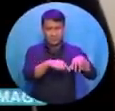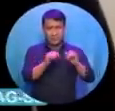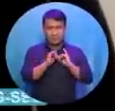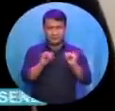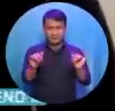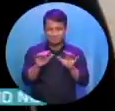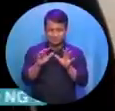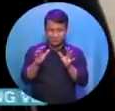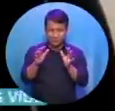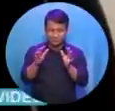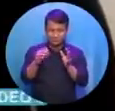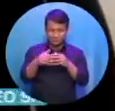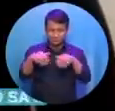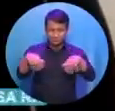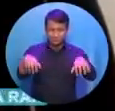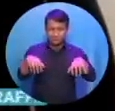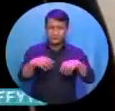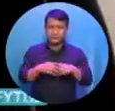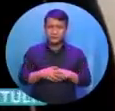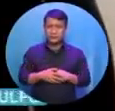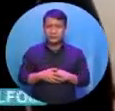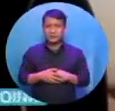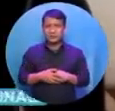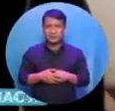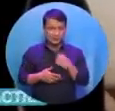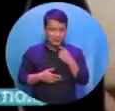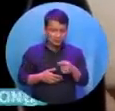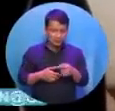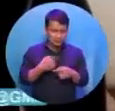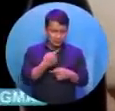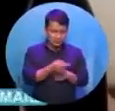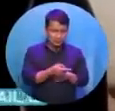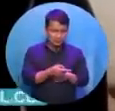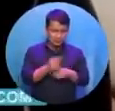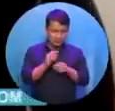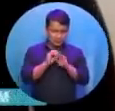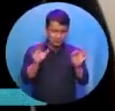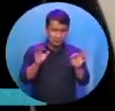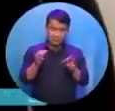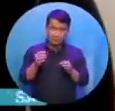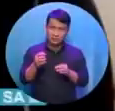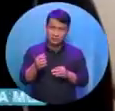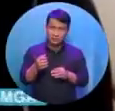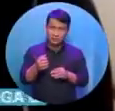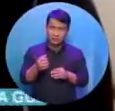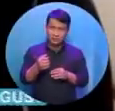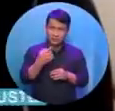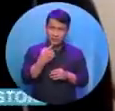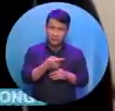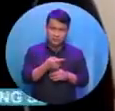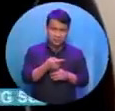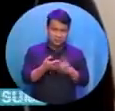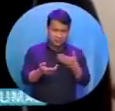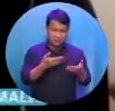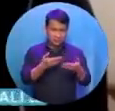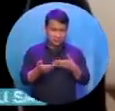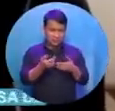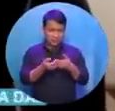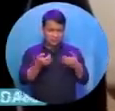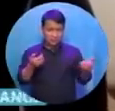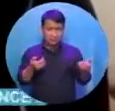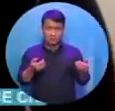ko. Okay. Ngayon po, malina po yung mga diskusyonan namin na siyempre po, ayoko rin po umabot